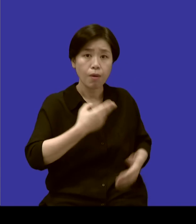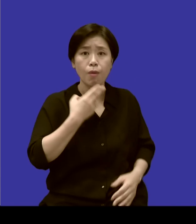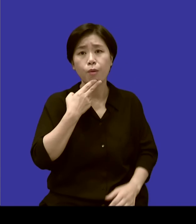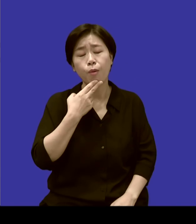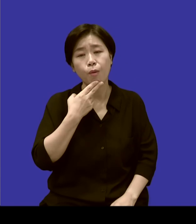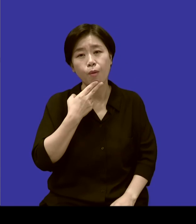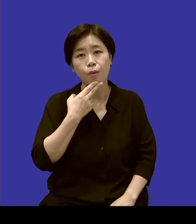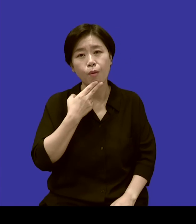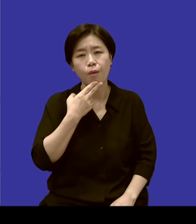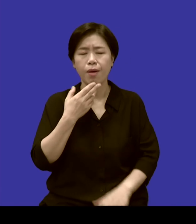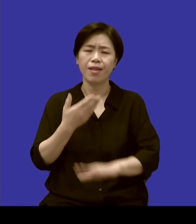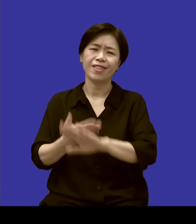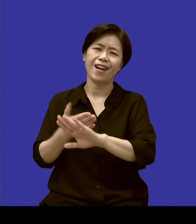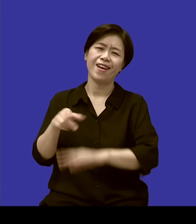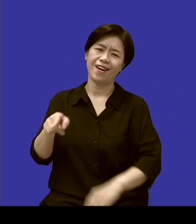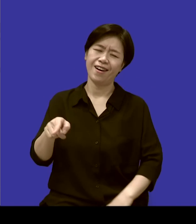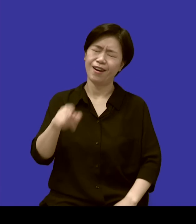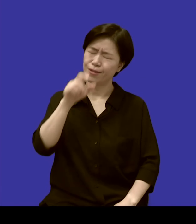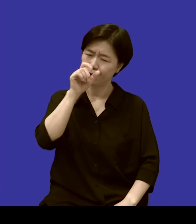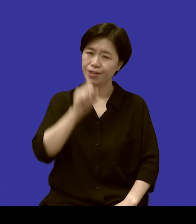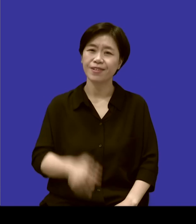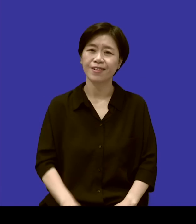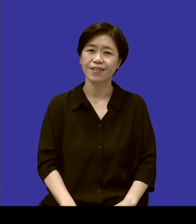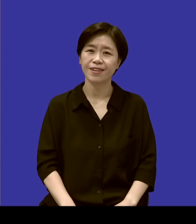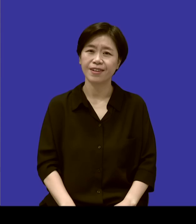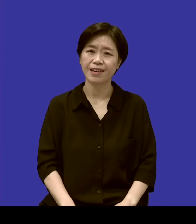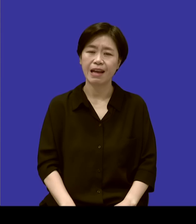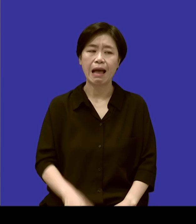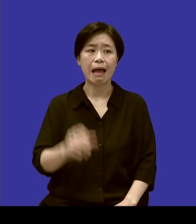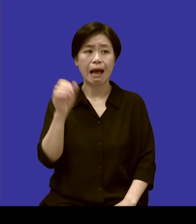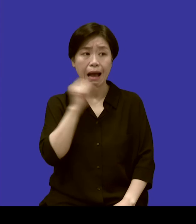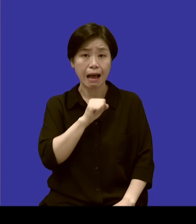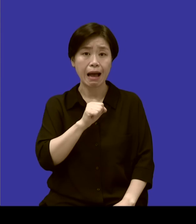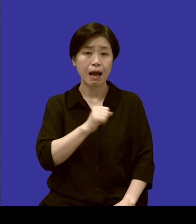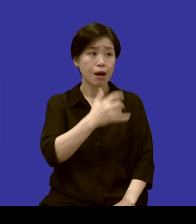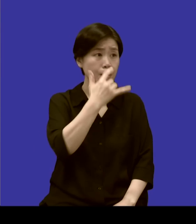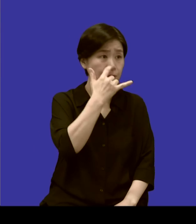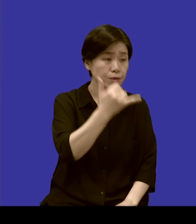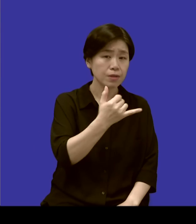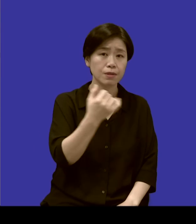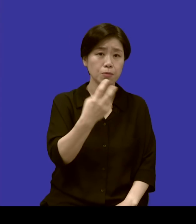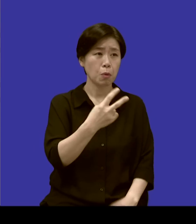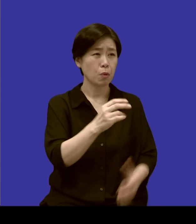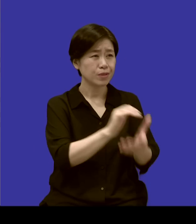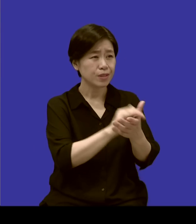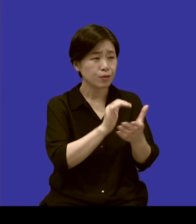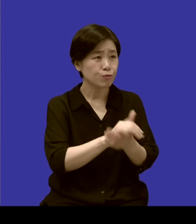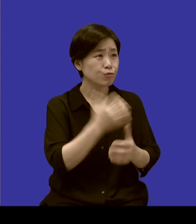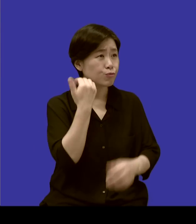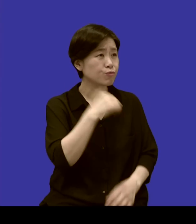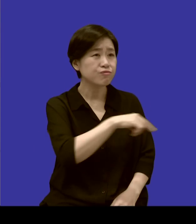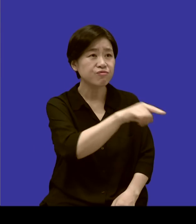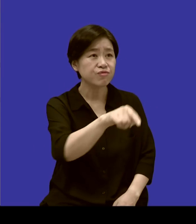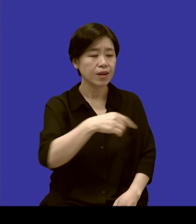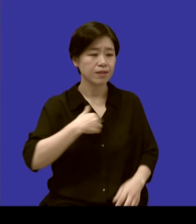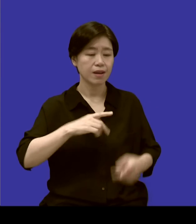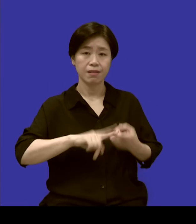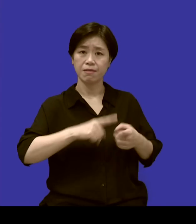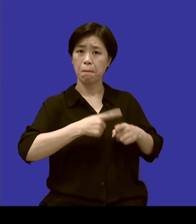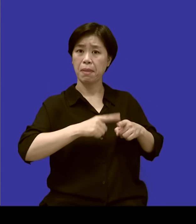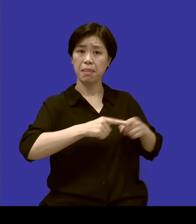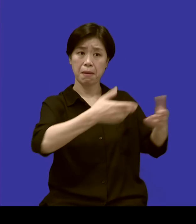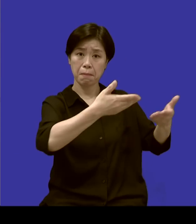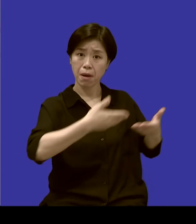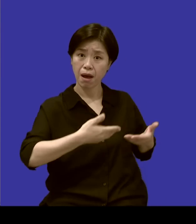나를 평가하고 나를 보는 시선들은 내가 아니었구나. 네네. 내 부모님마저도 나를 그렇게 판단하고 얘기하는 것들은